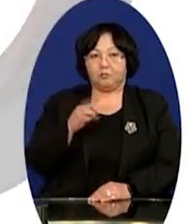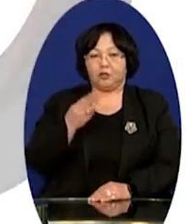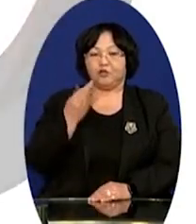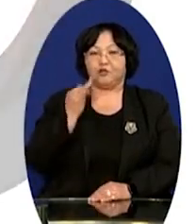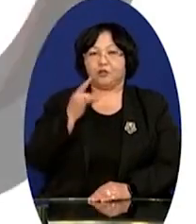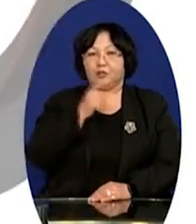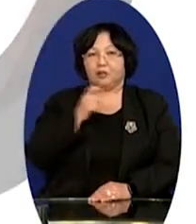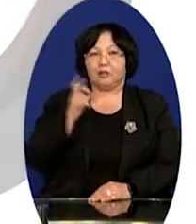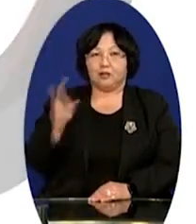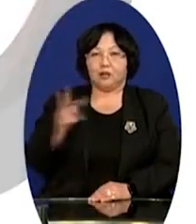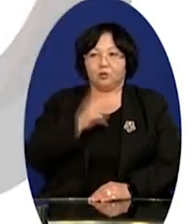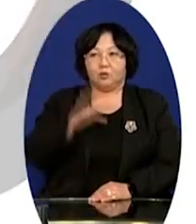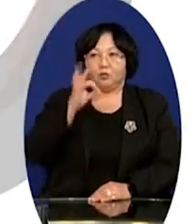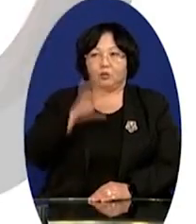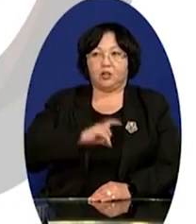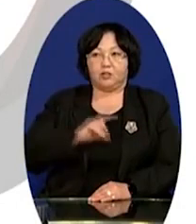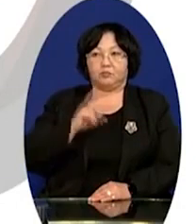эзэмшдэг.